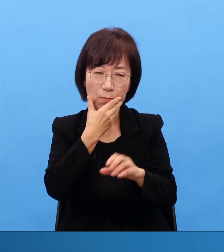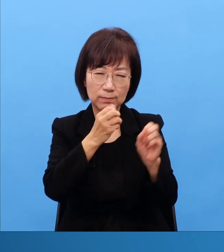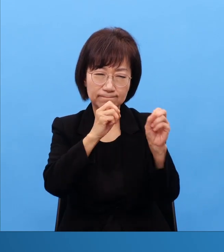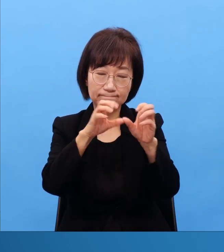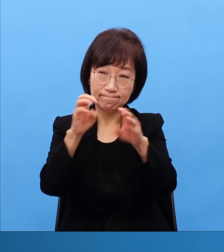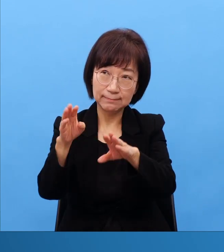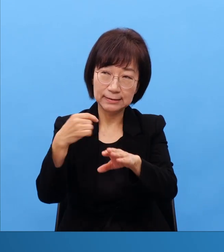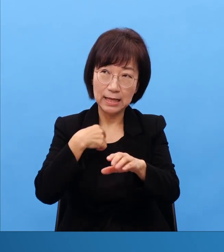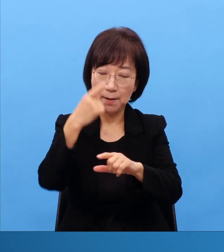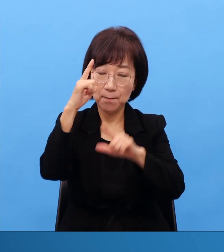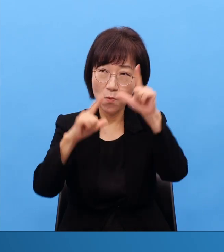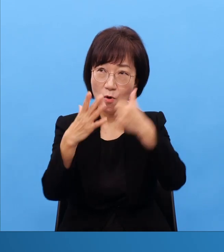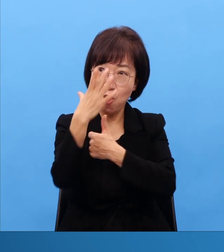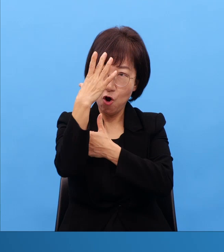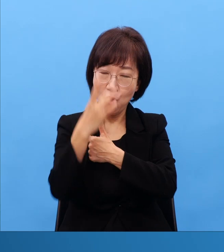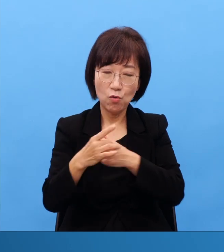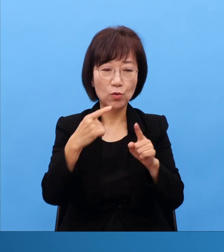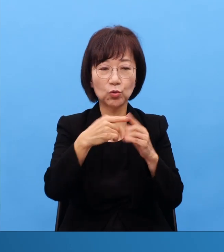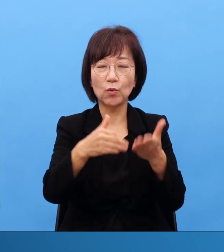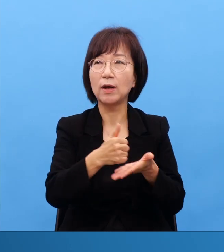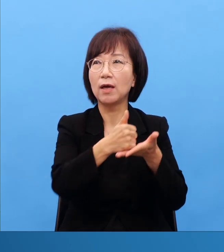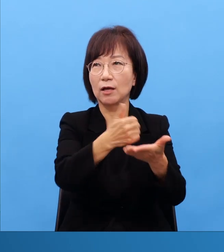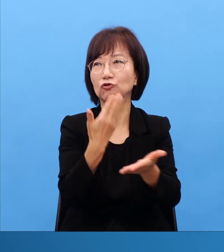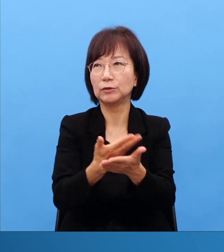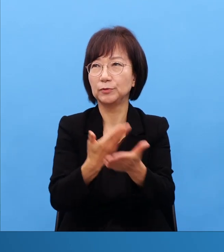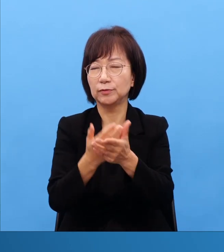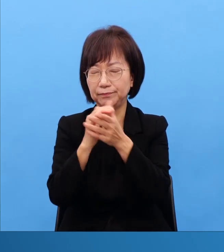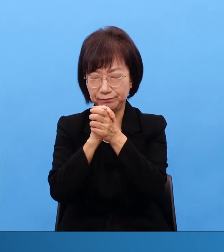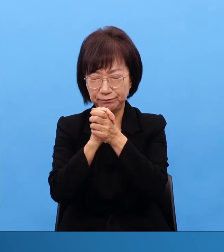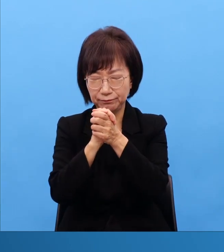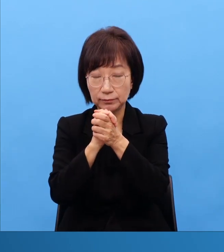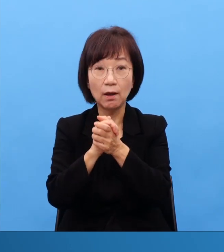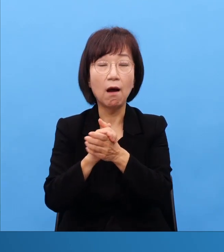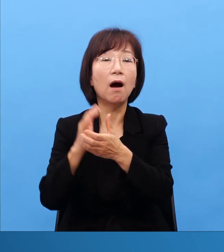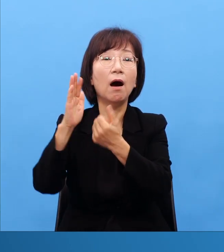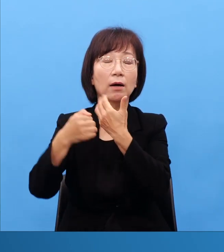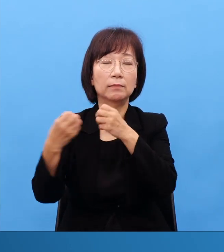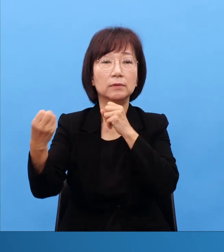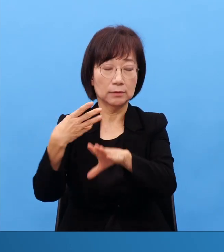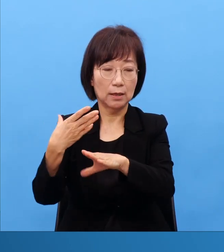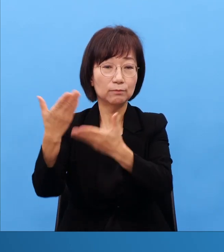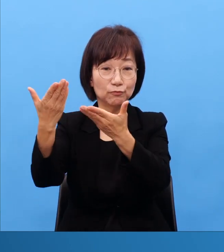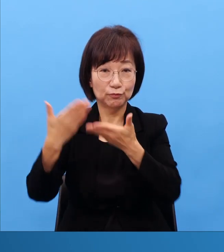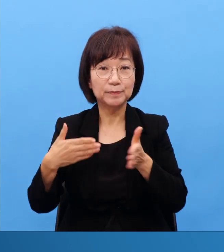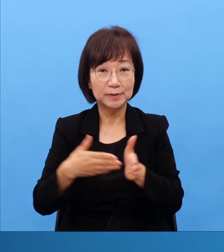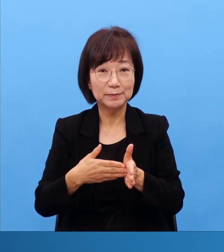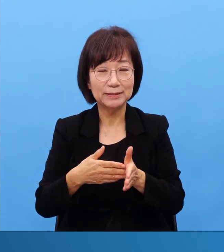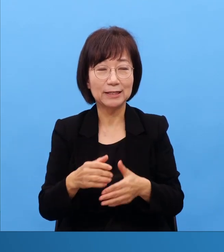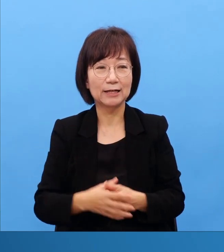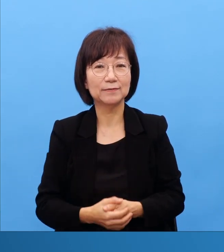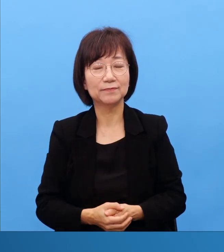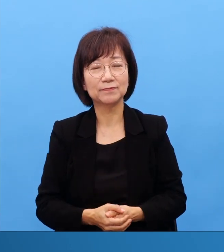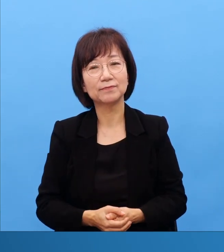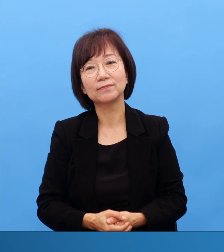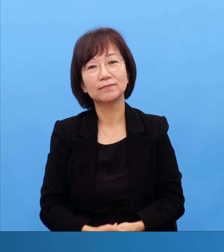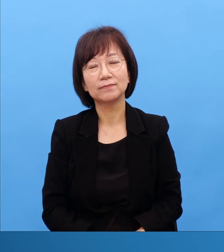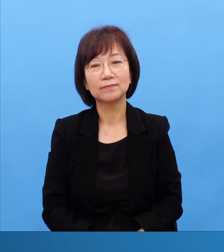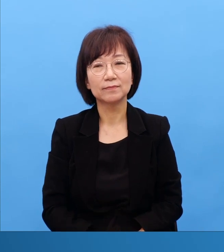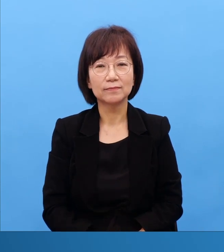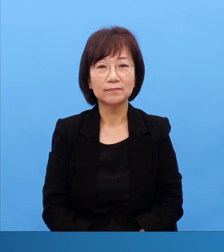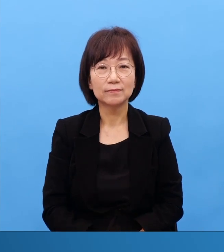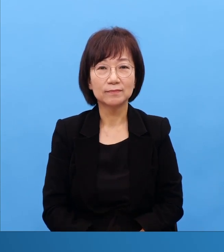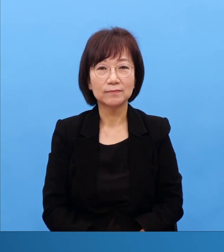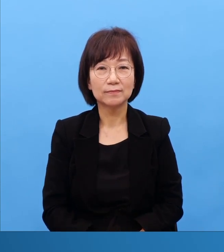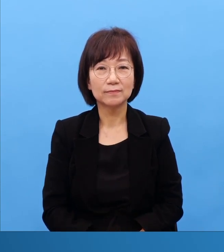그게 제 기도였습니다. That was my prayer. 하나님 그렇게 하셨습니다. And that's exactly how God answered me. 저보다 훌륭한 사람 많습니다. 그건 다 다른 일이고